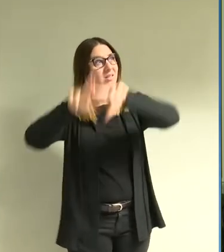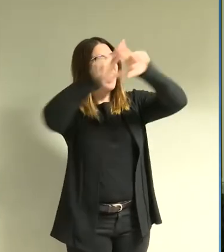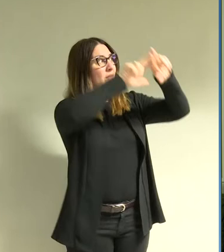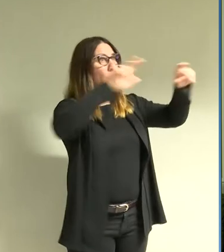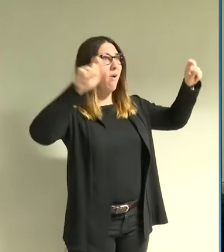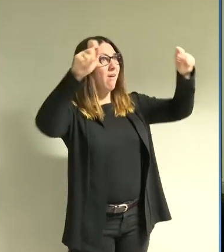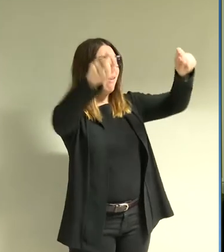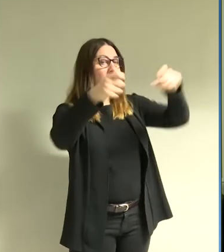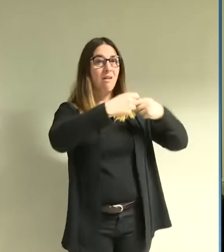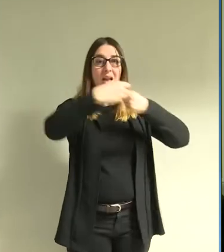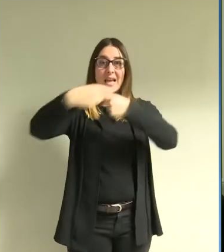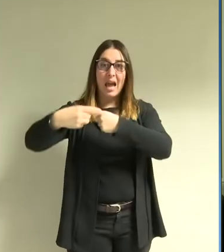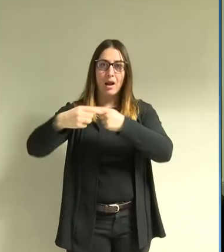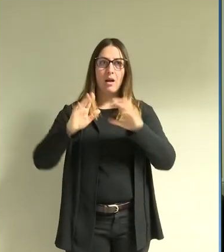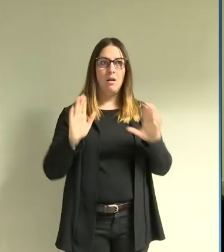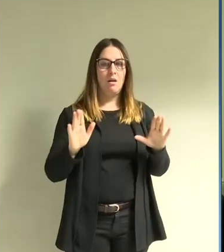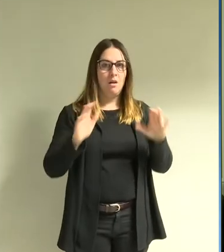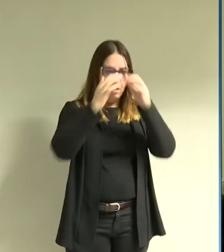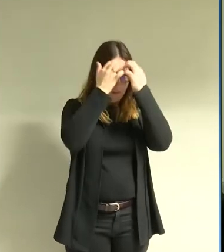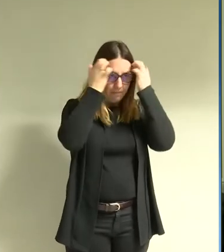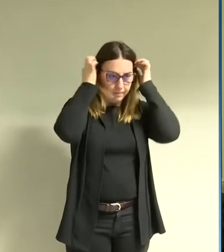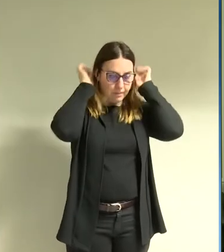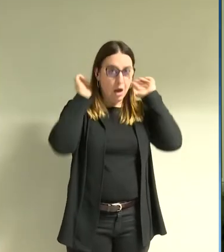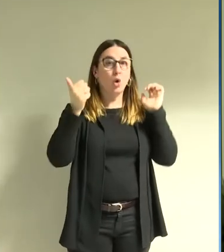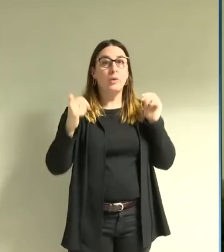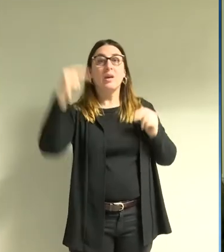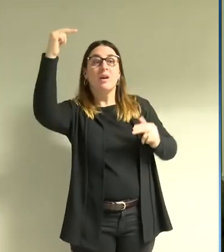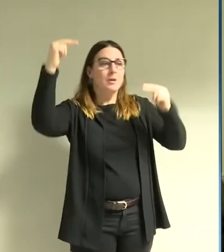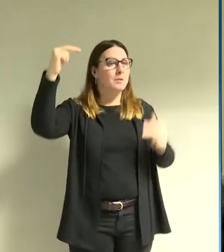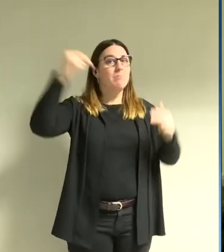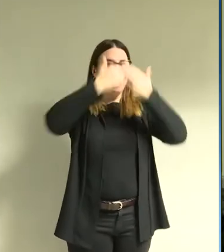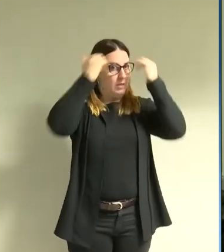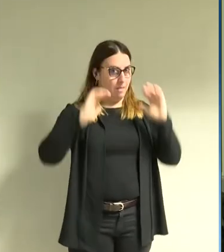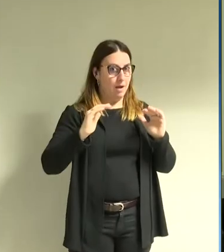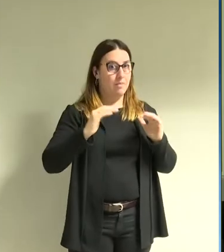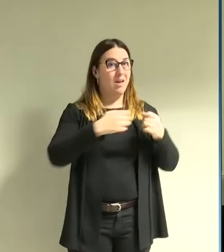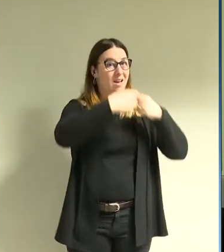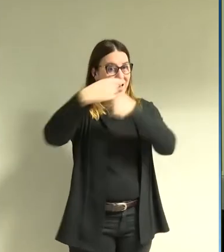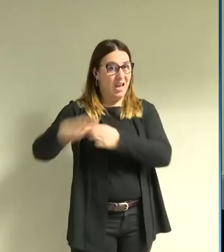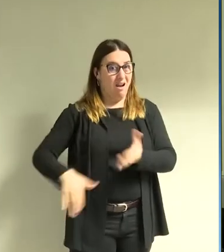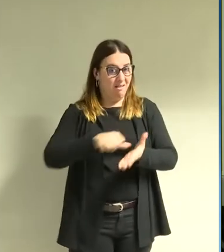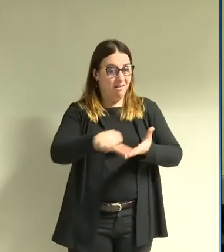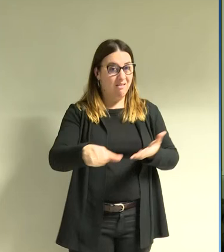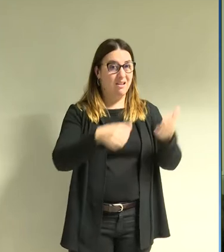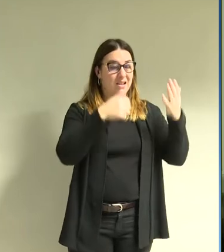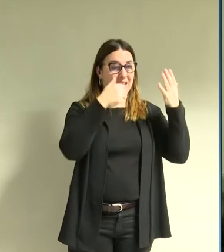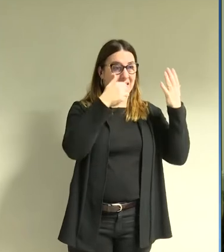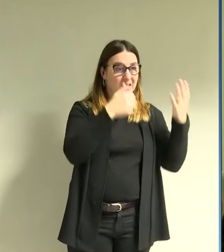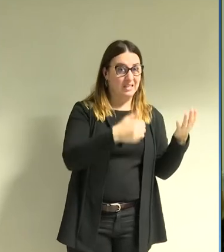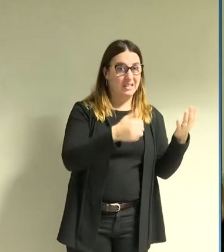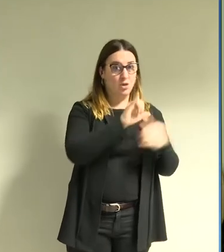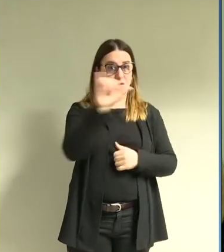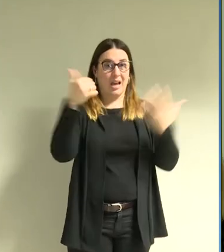représente alors je ne sais pas dans quelle catégorie il est mais représente encore entre 6 et 16 %